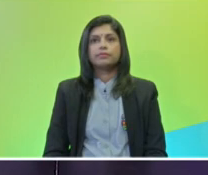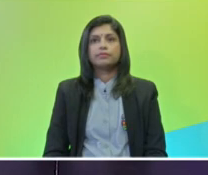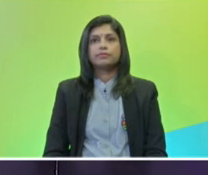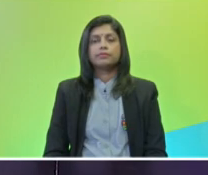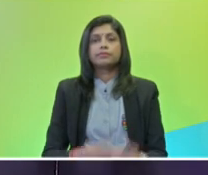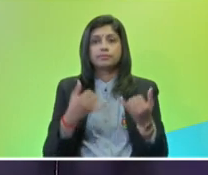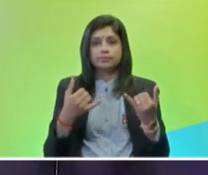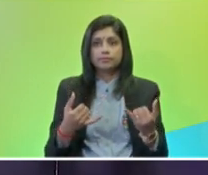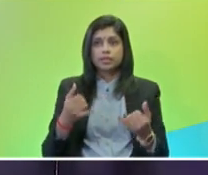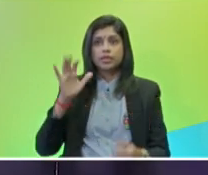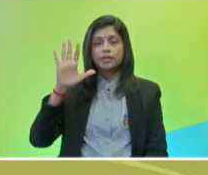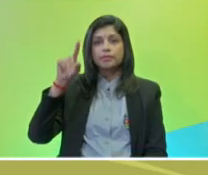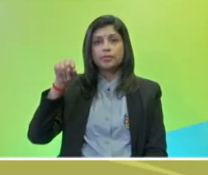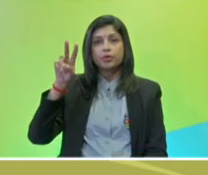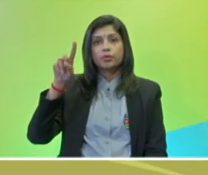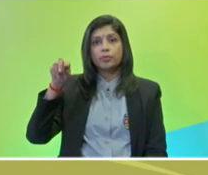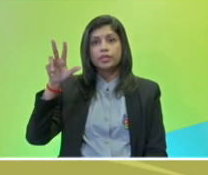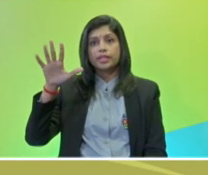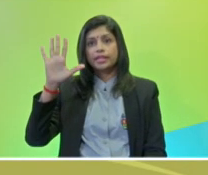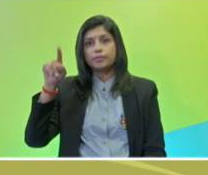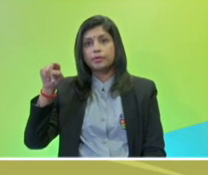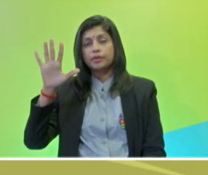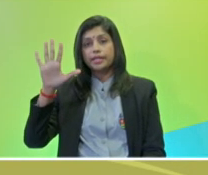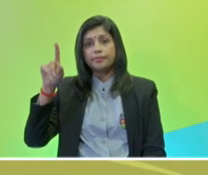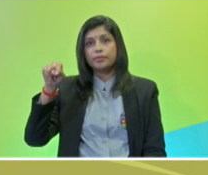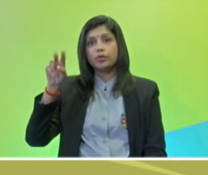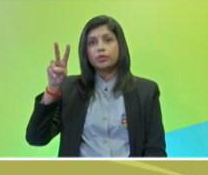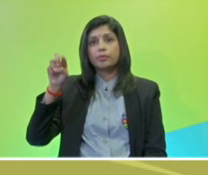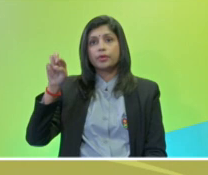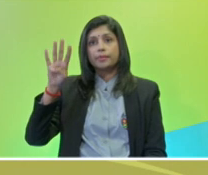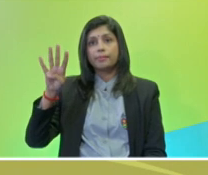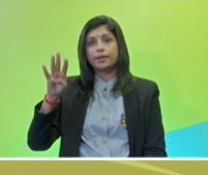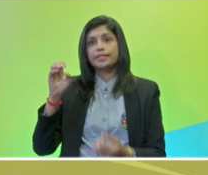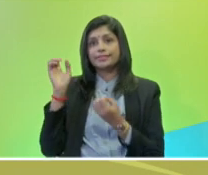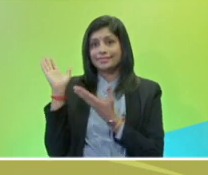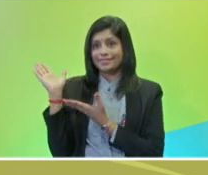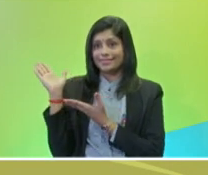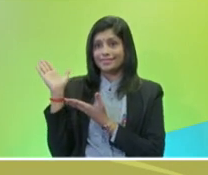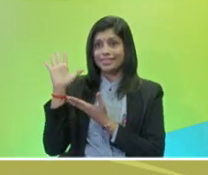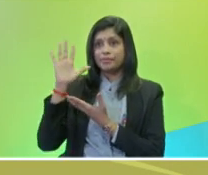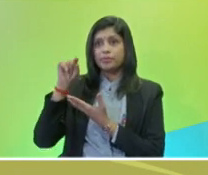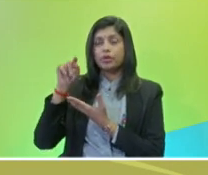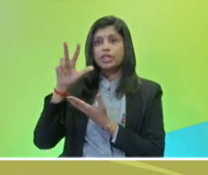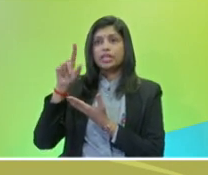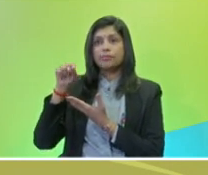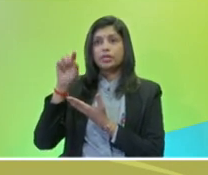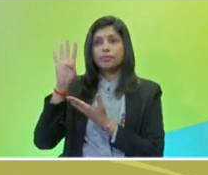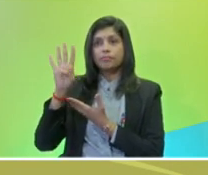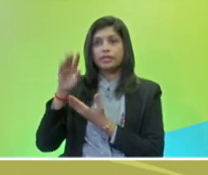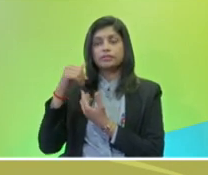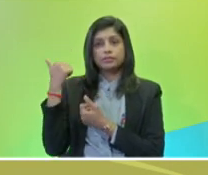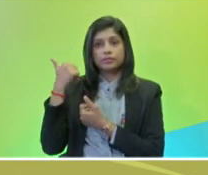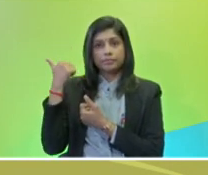5.2.3 melibatkan diri dalam merancang activitivikal dan membuat keputusan berinteraksi secara politis dalam berbagai